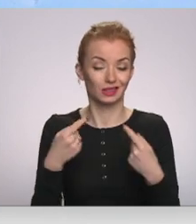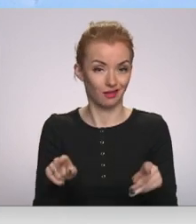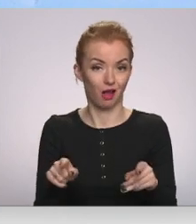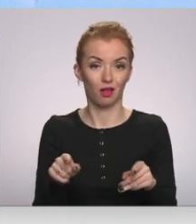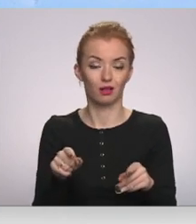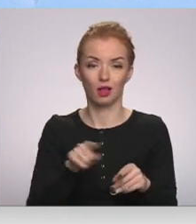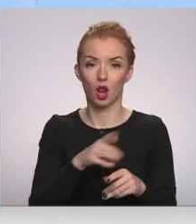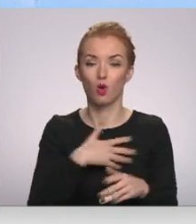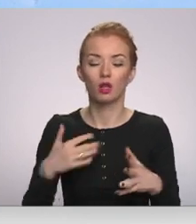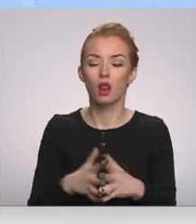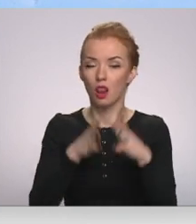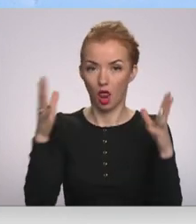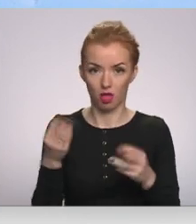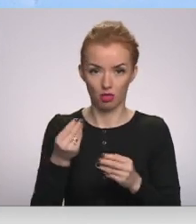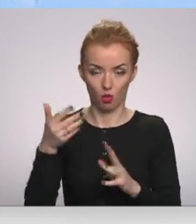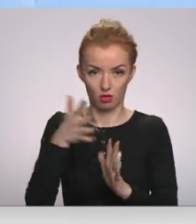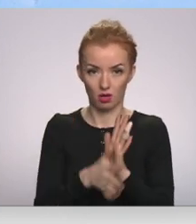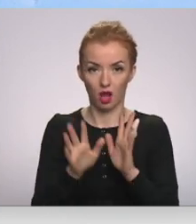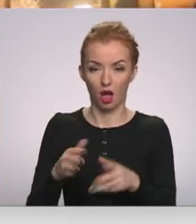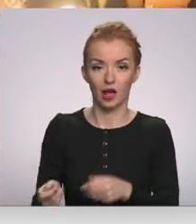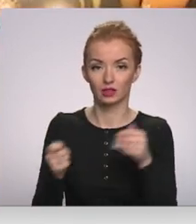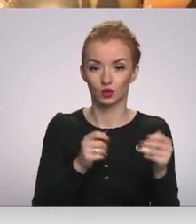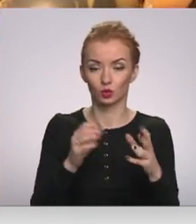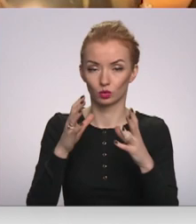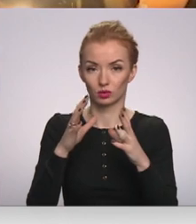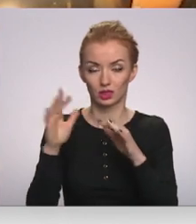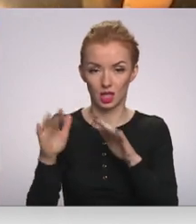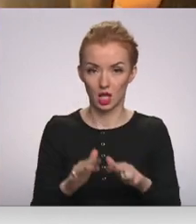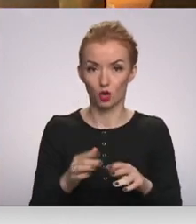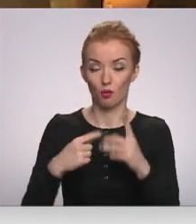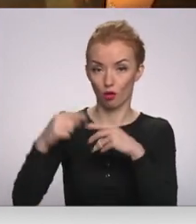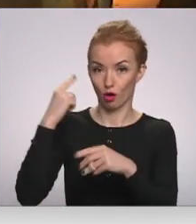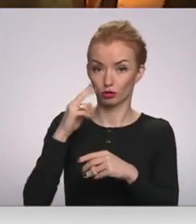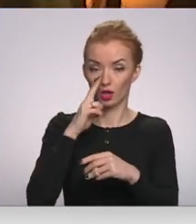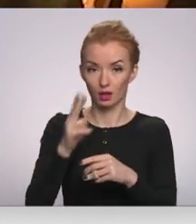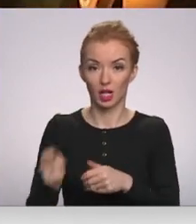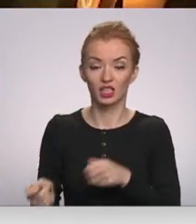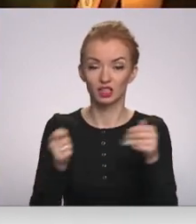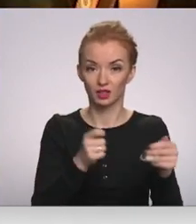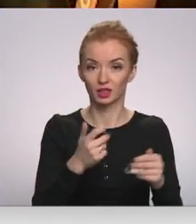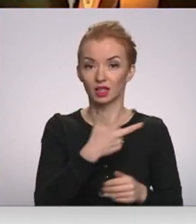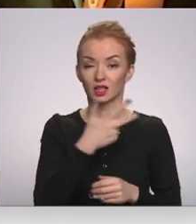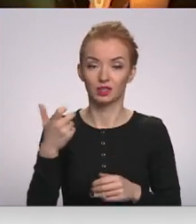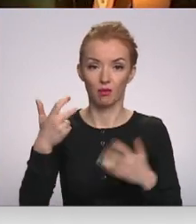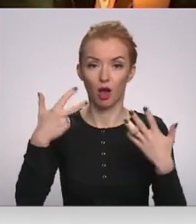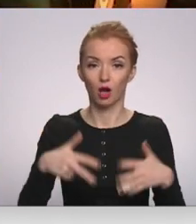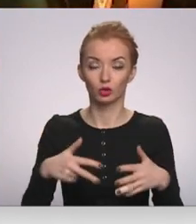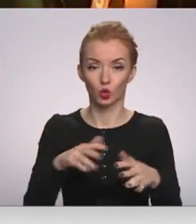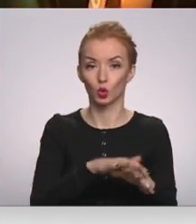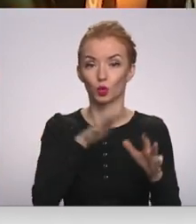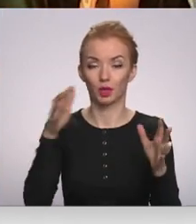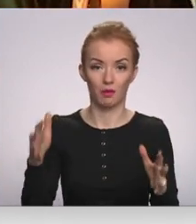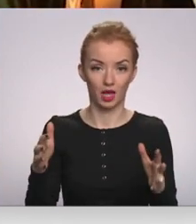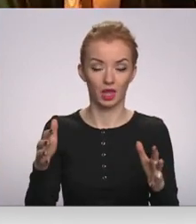nu, šausmīga nauda, kas ir jātērē, lai aizvestu sniegu. Pagājušajā naktī no Jēkabpils tika izvesti 380